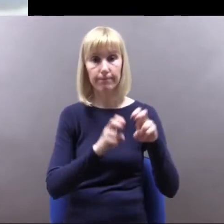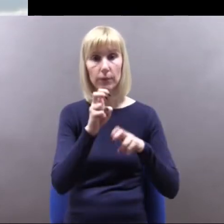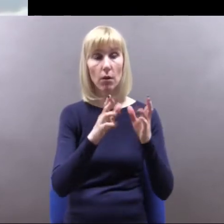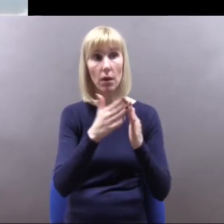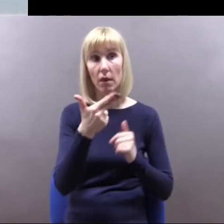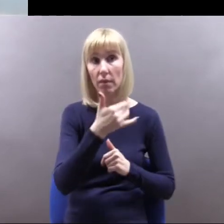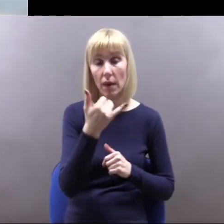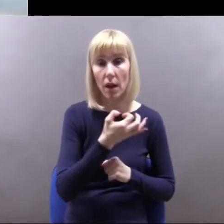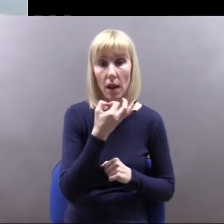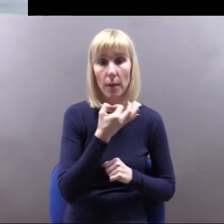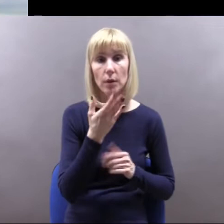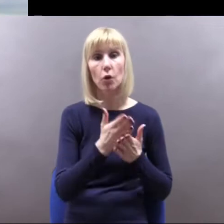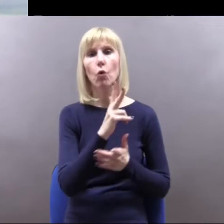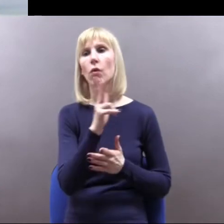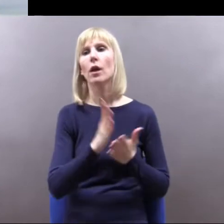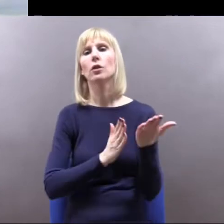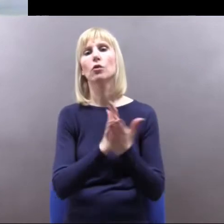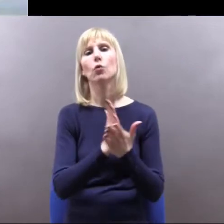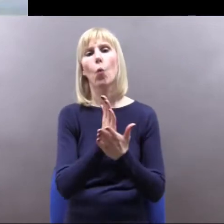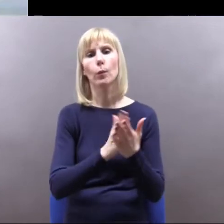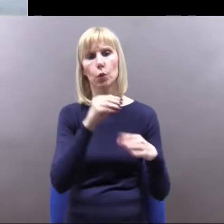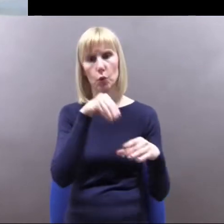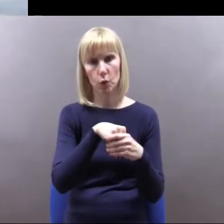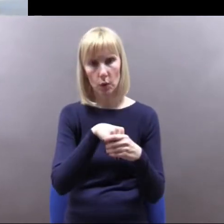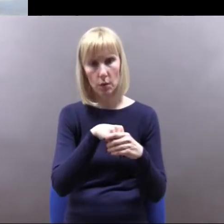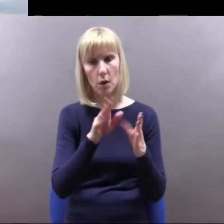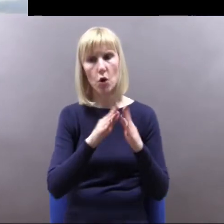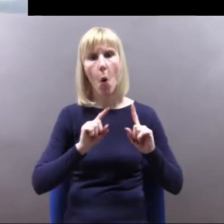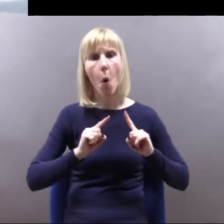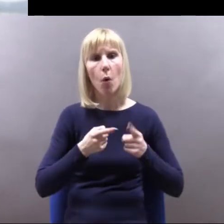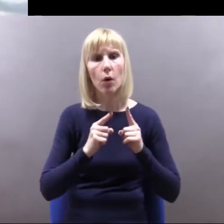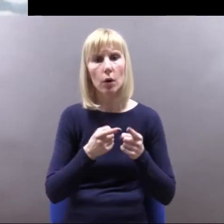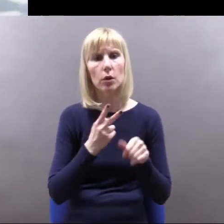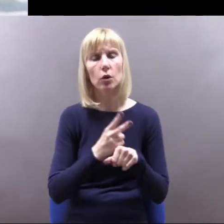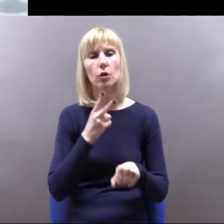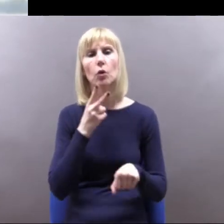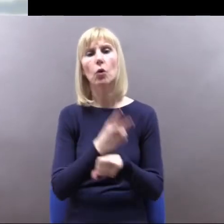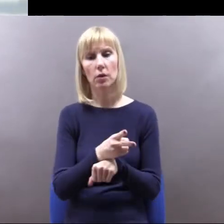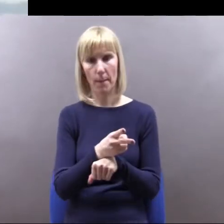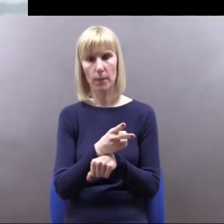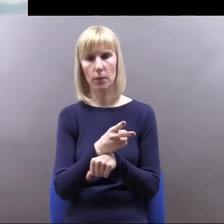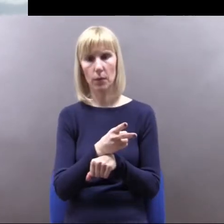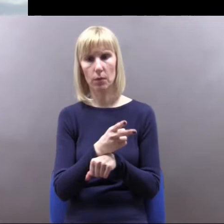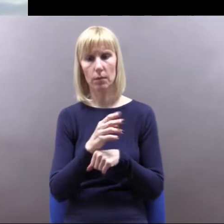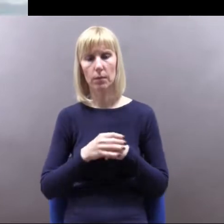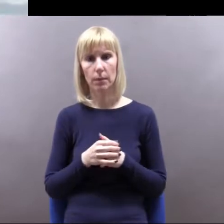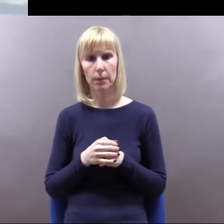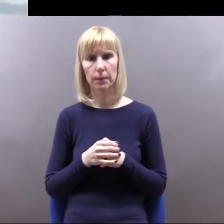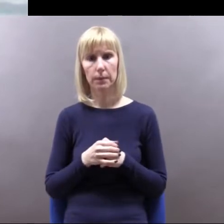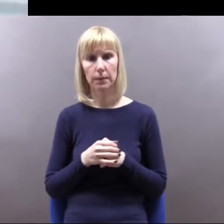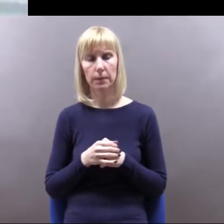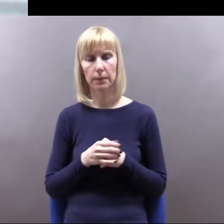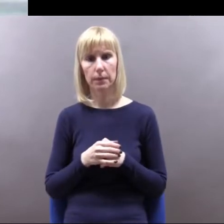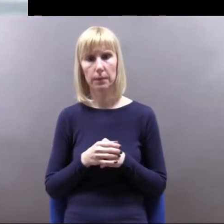może najlepsze, ale zawsze jest to urządzenie, to dochodzi jeszcze kwestia obsługi tego urządzenia i organizacji dostępu do